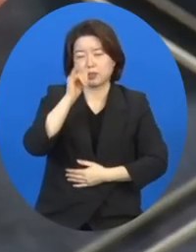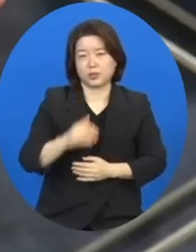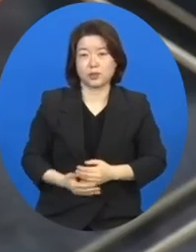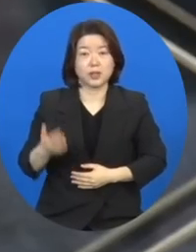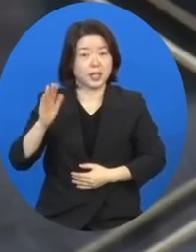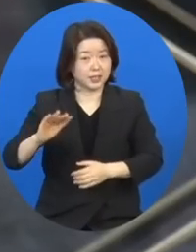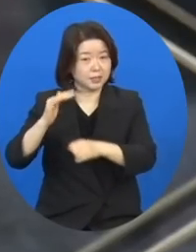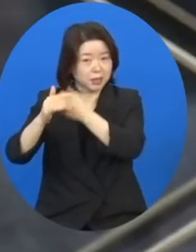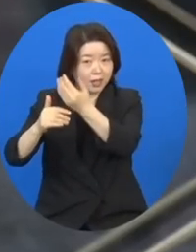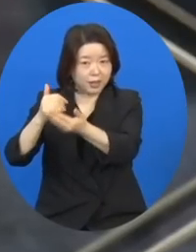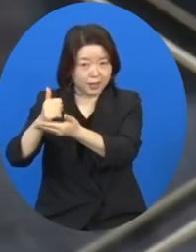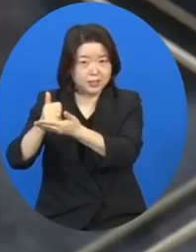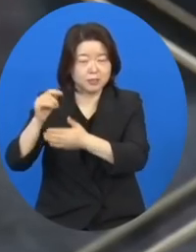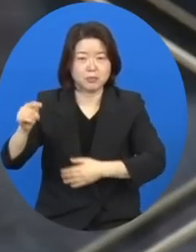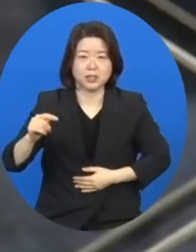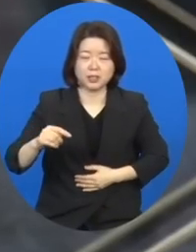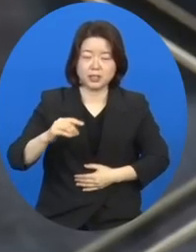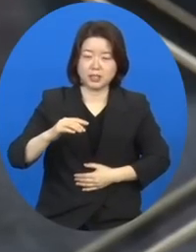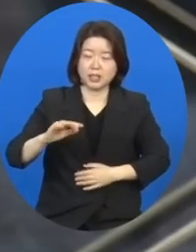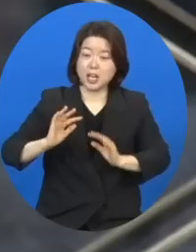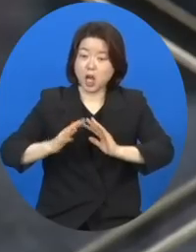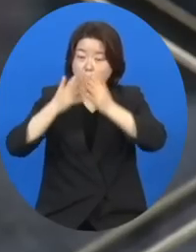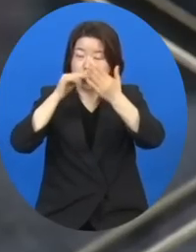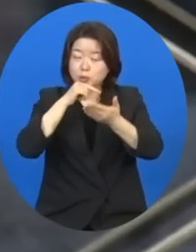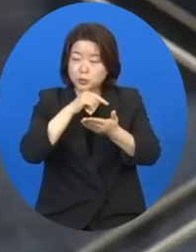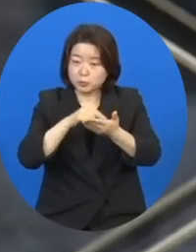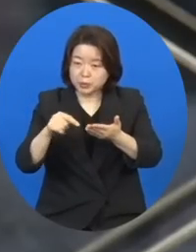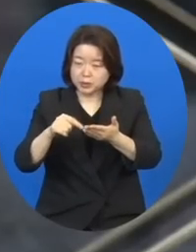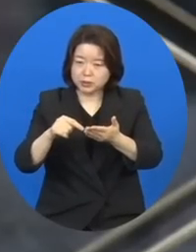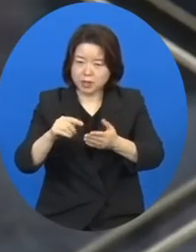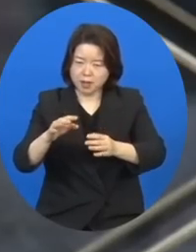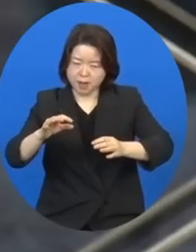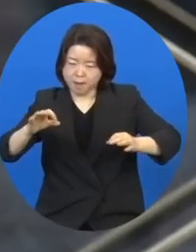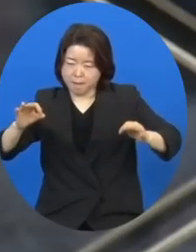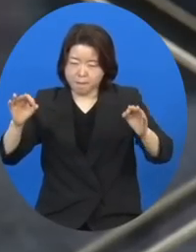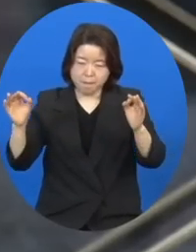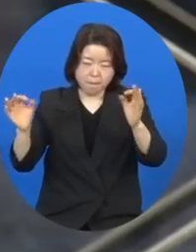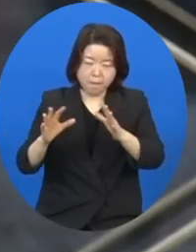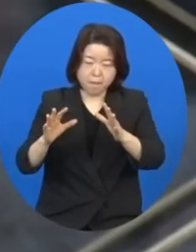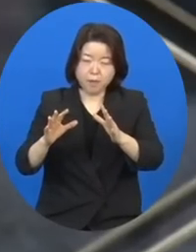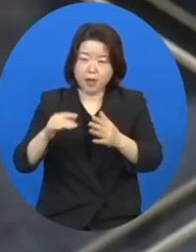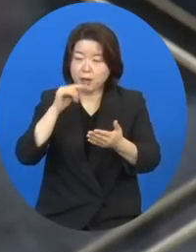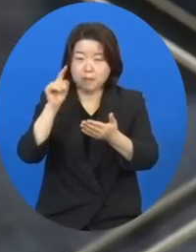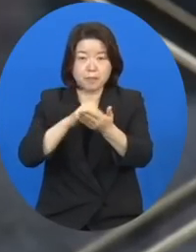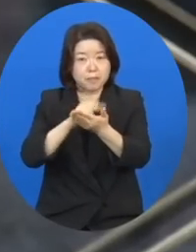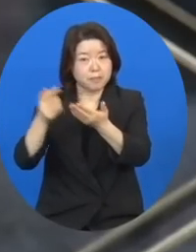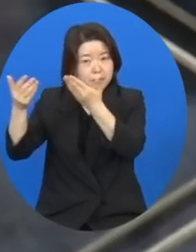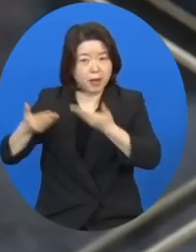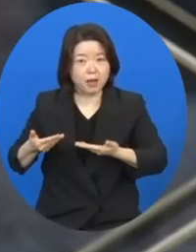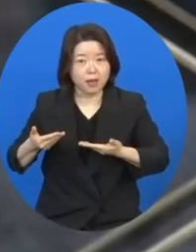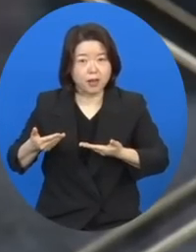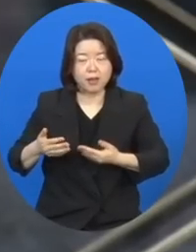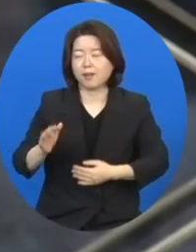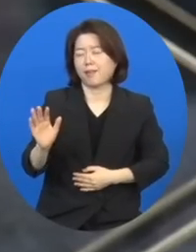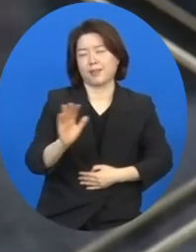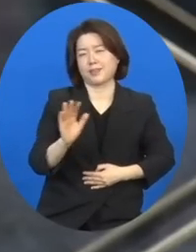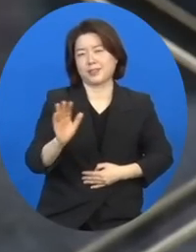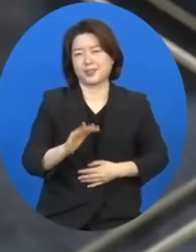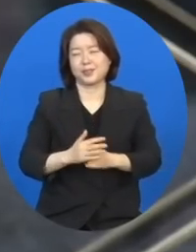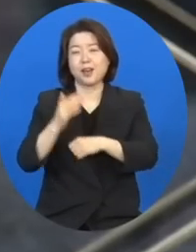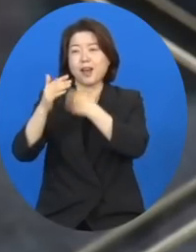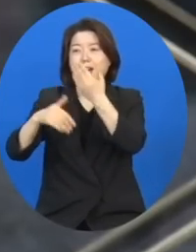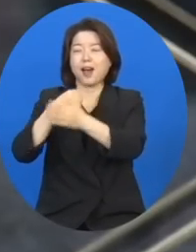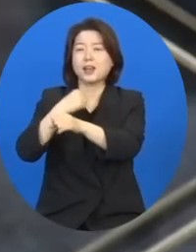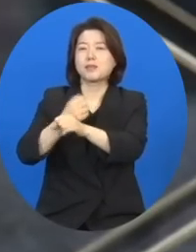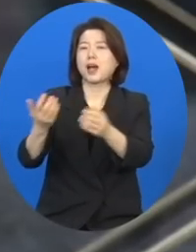하나님이 건축 빚을 단번에 갚아주심으로 그렇게 해결해 주셨습니까? 아닙니다. 하나님이 하신